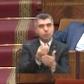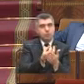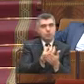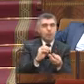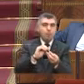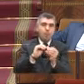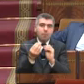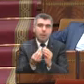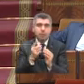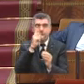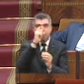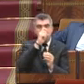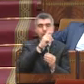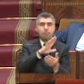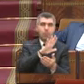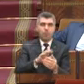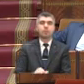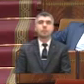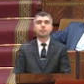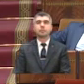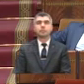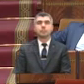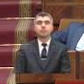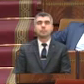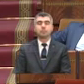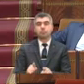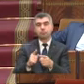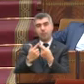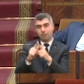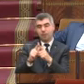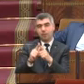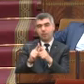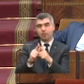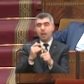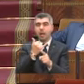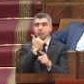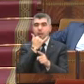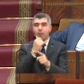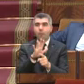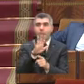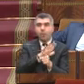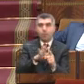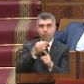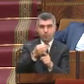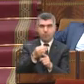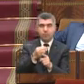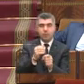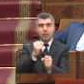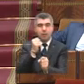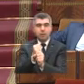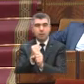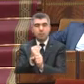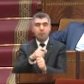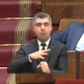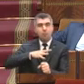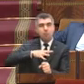الإكراهات والصعوبات التقنية ونظرا لتشعب هذه الأعطال وانعكاساتها السلبية على الأداء المهني